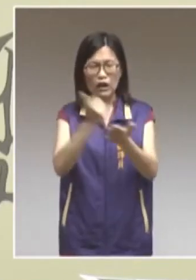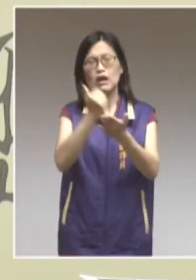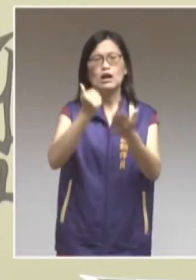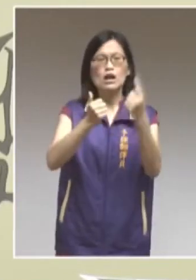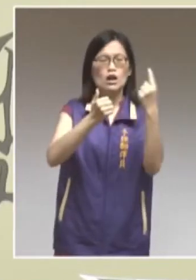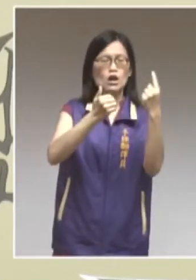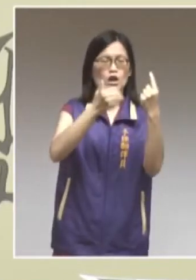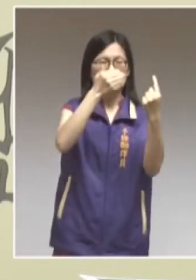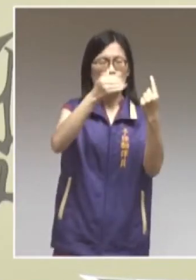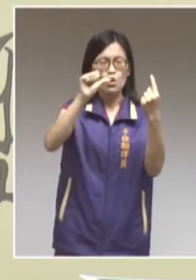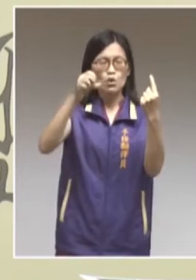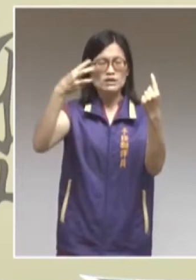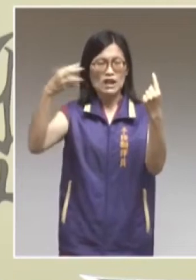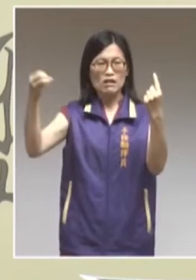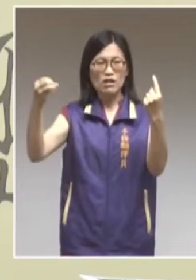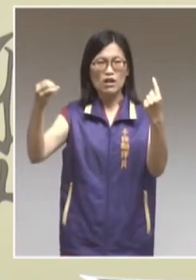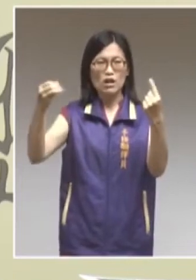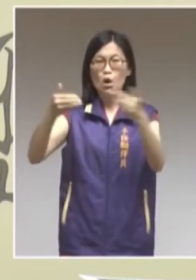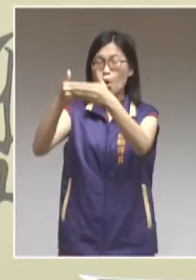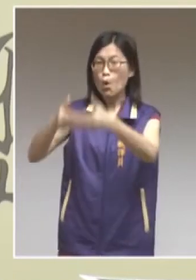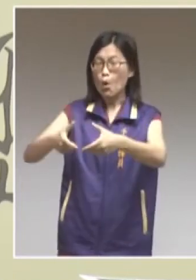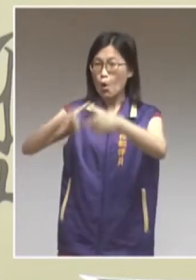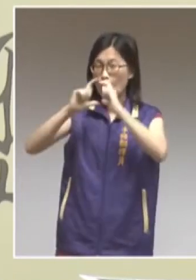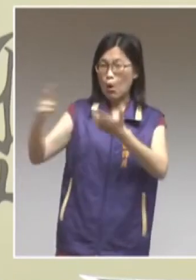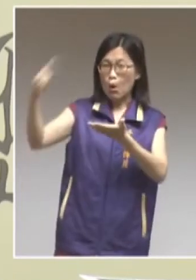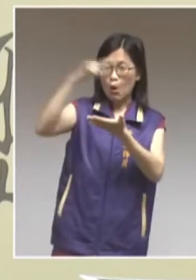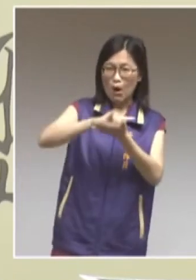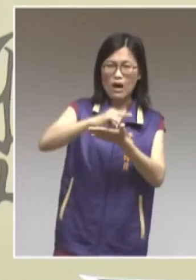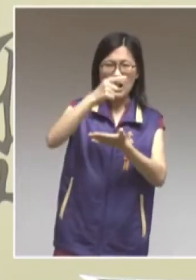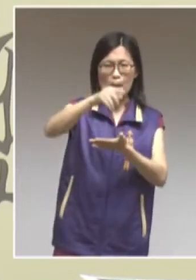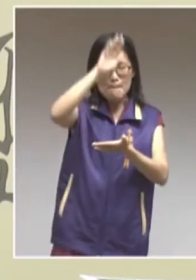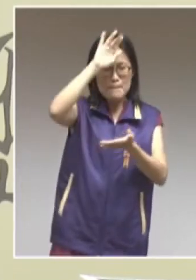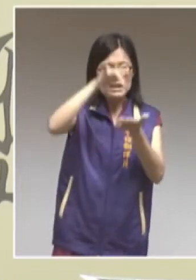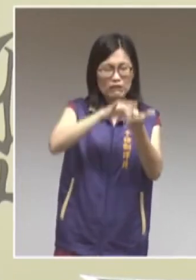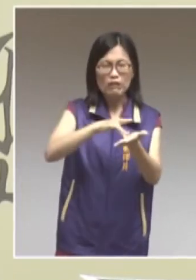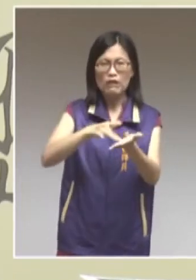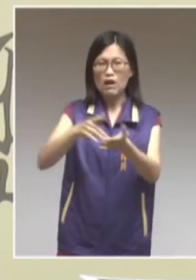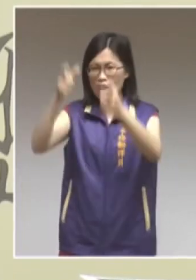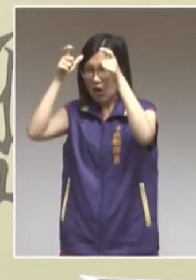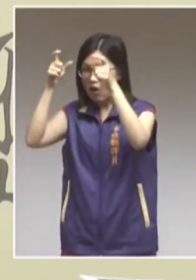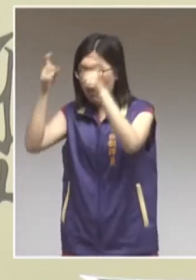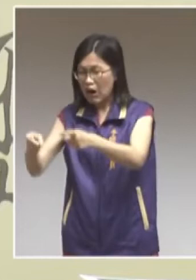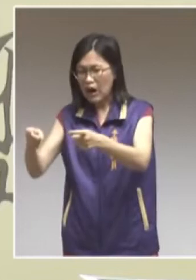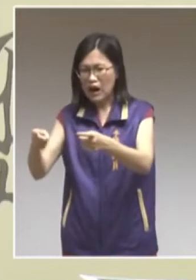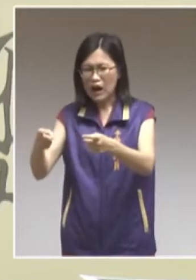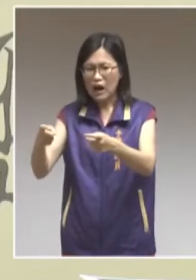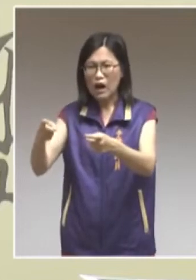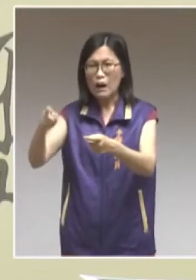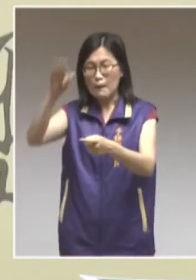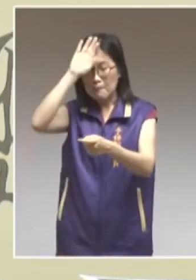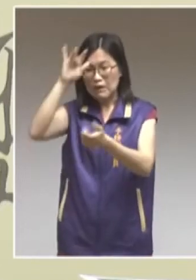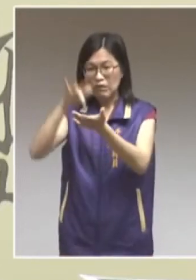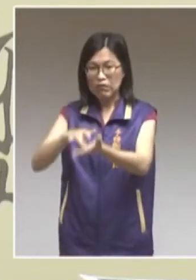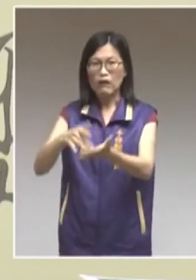从中国大陆回来居检的对象，他的病毒株跟高雄港的群聚感染是一致，那所以